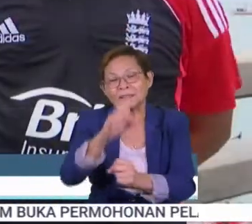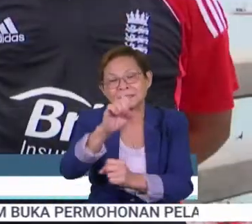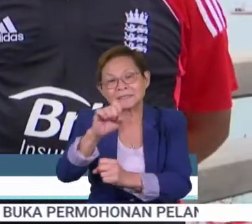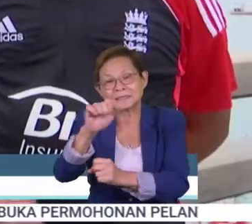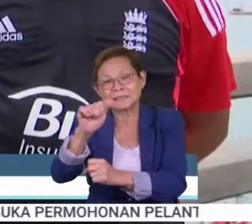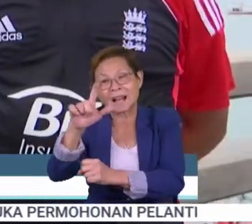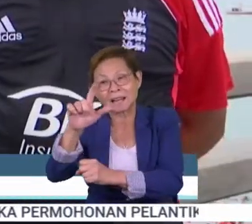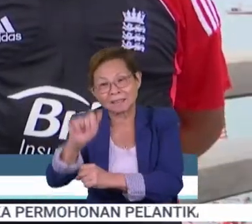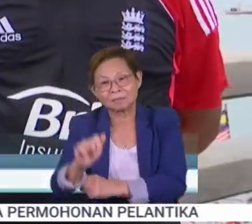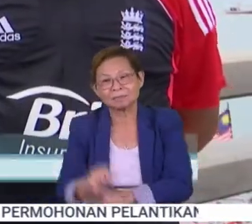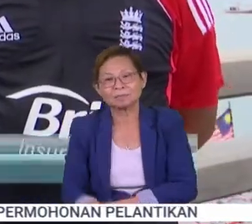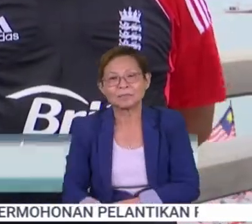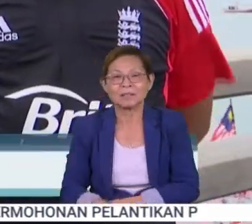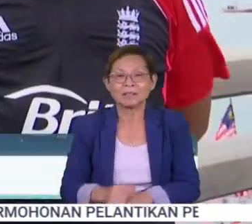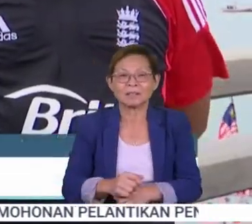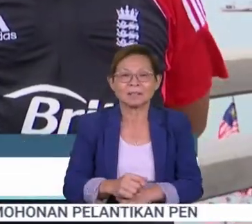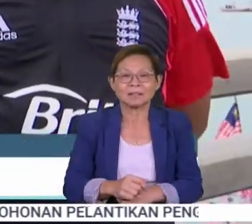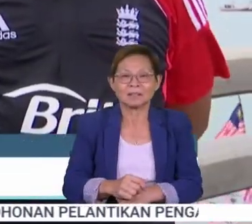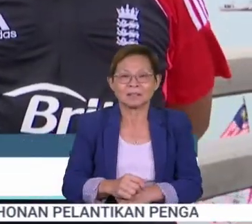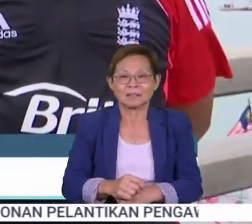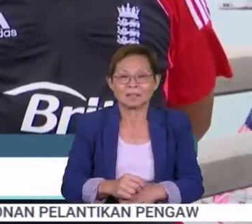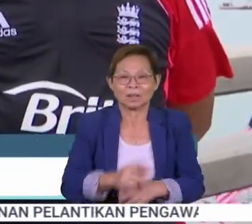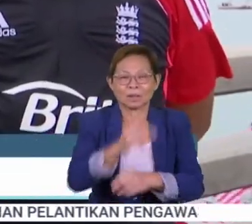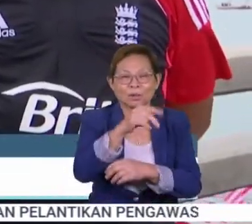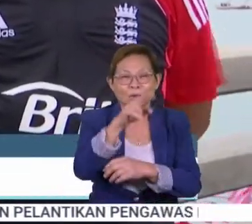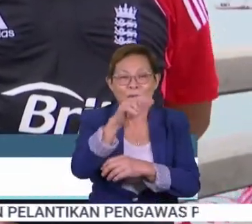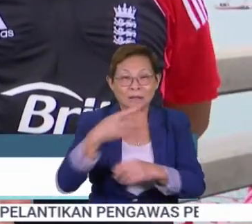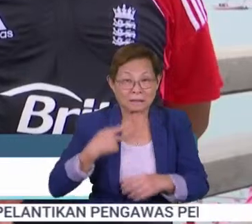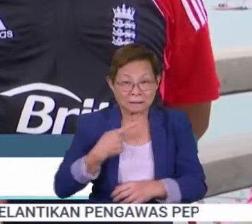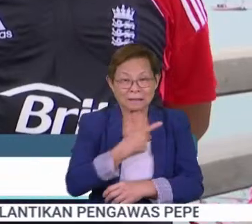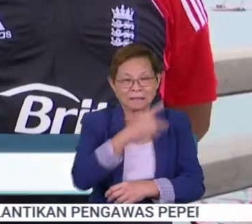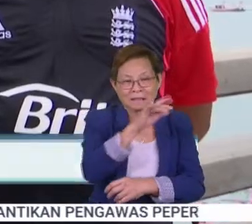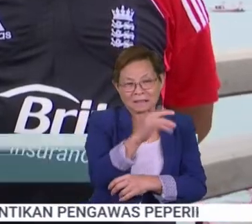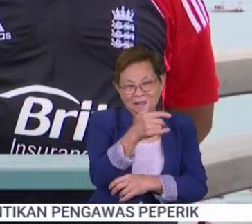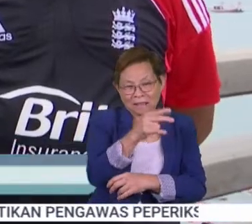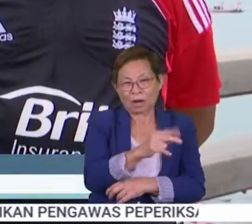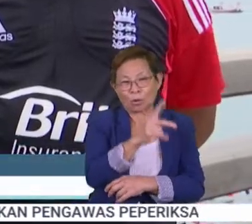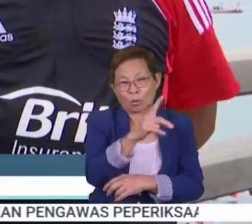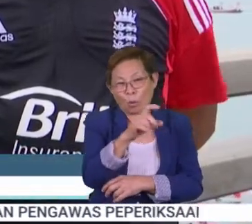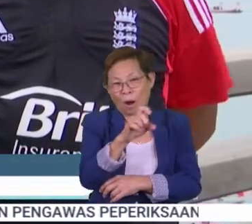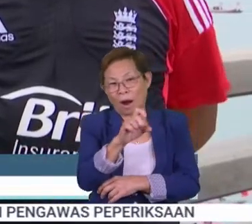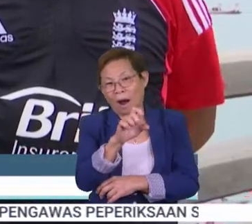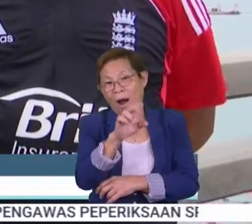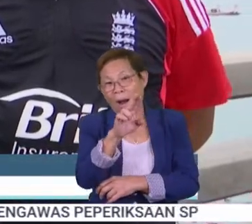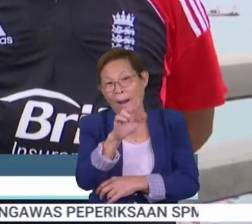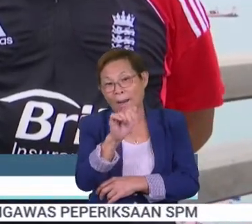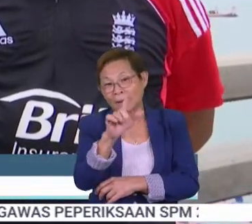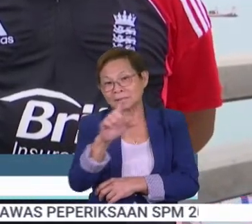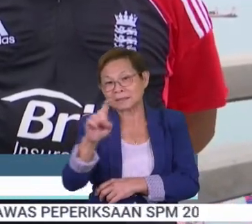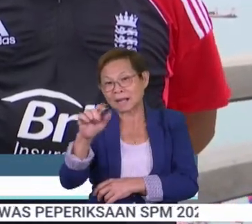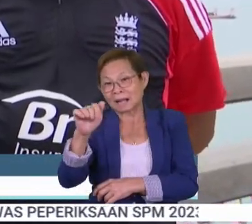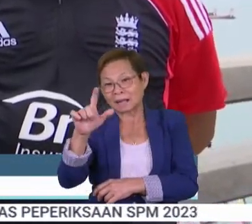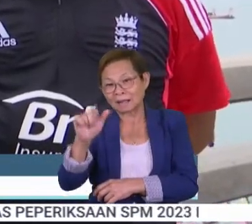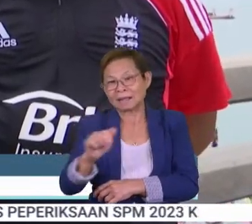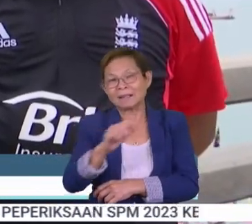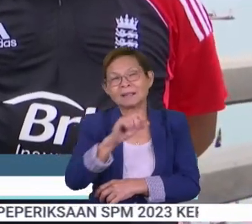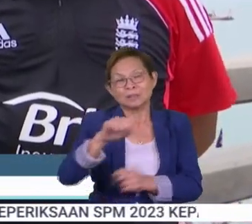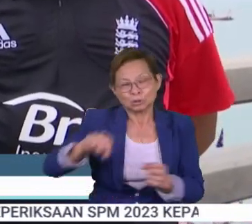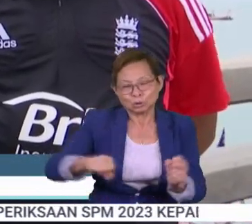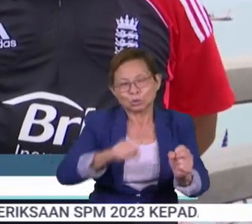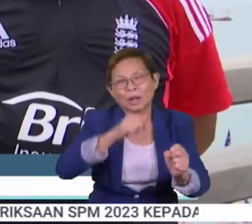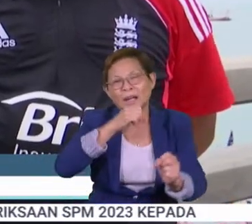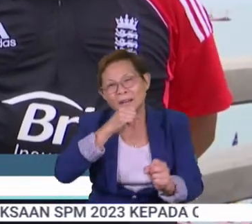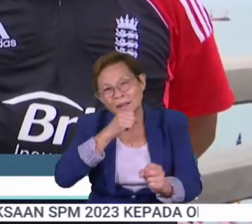Mereka berlepas daripada beberapa kuala sekitar Daerah Yan, antaranya Kuala Sala, Kuala Sungai Limau, Kuala Sedaka